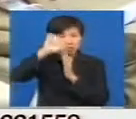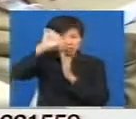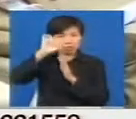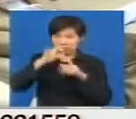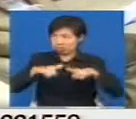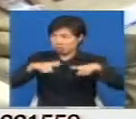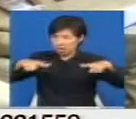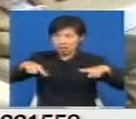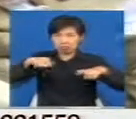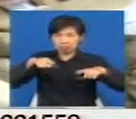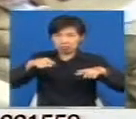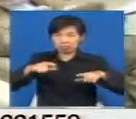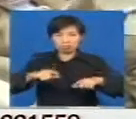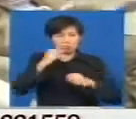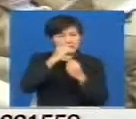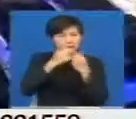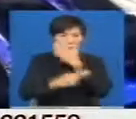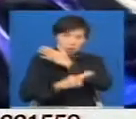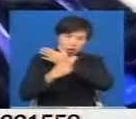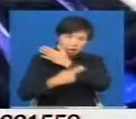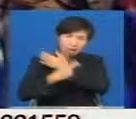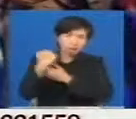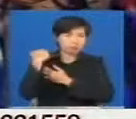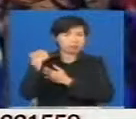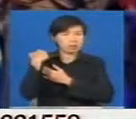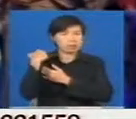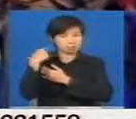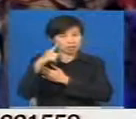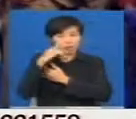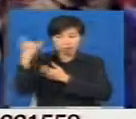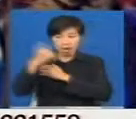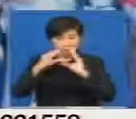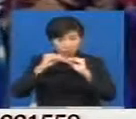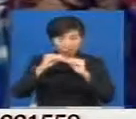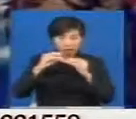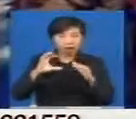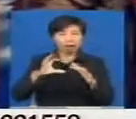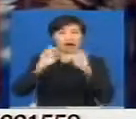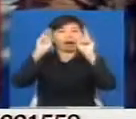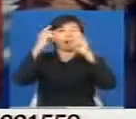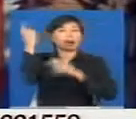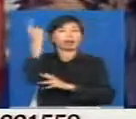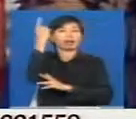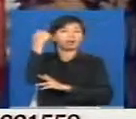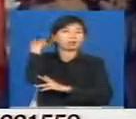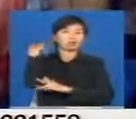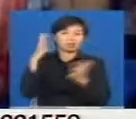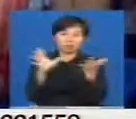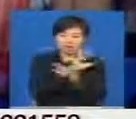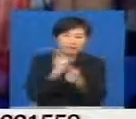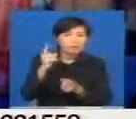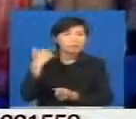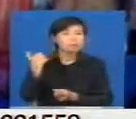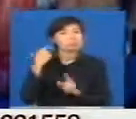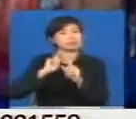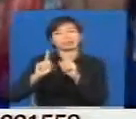มีโรงแรมนะฮะมีอะไรต่ออะไรเพราะนั้นมันได้เรื่องการท่องเที่ยวด้วยนะ ครับ นะครับ การท่องเที่ยวทางนิเวศด้วยซ้ำไปทางวัฒนธรรมด้วยซ้ำไ